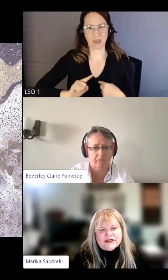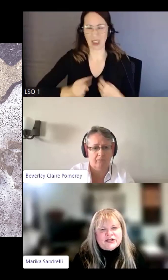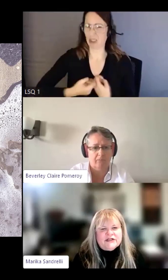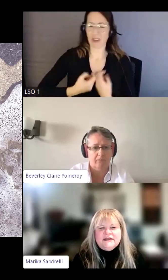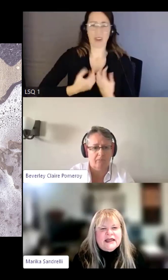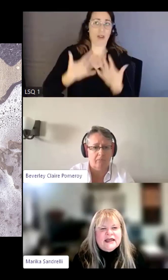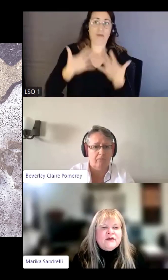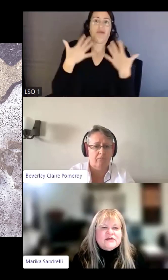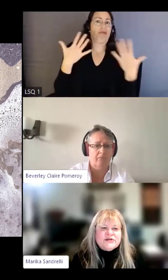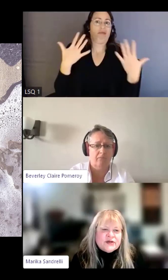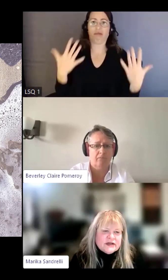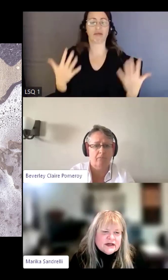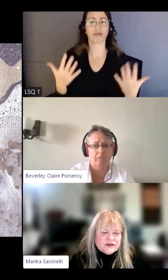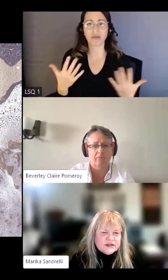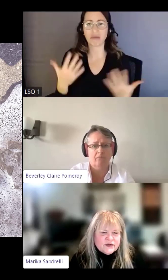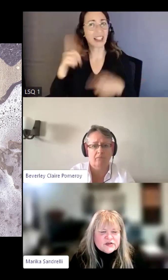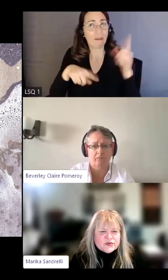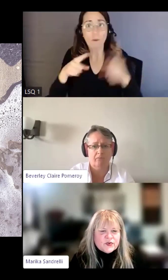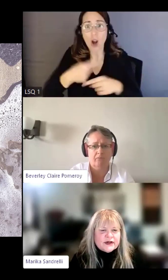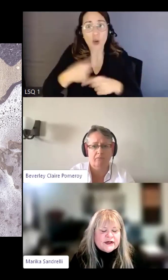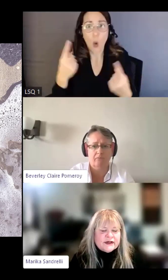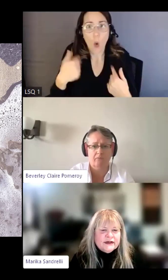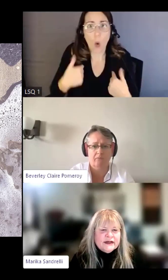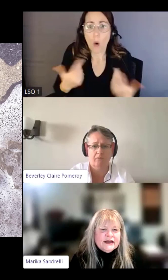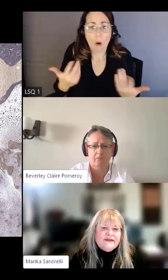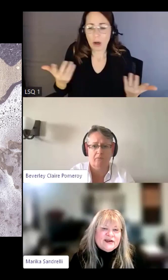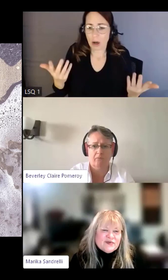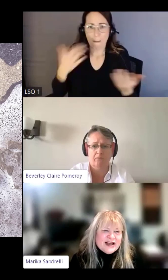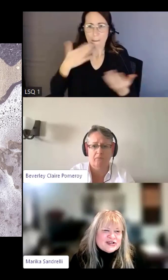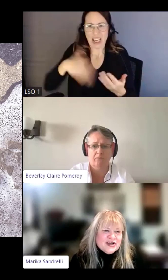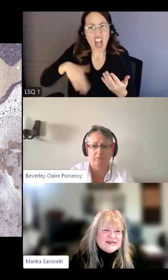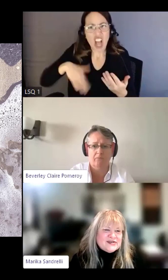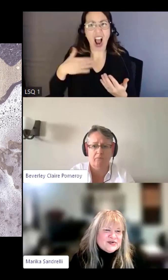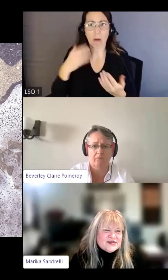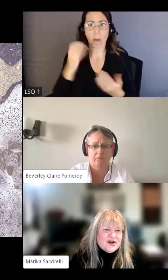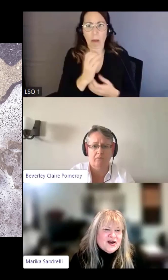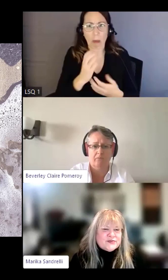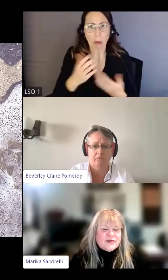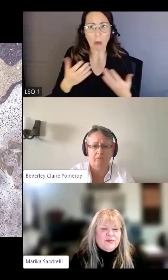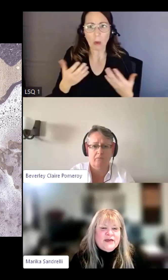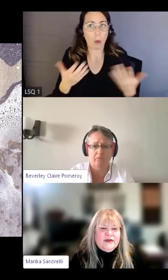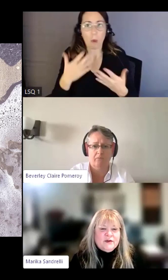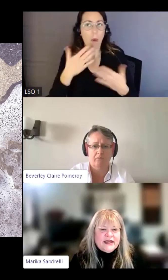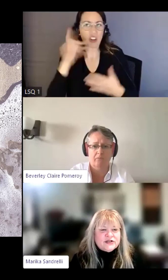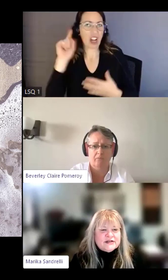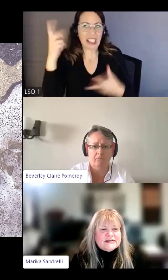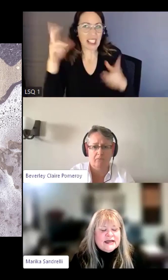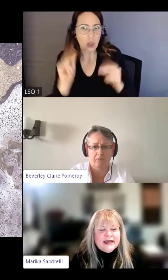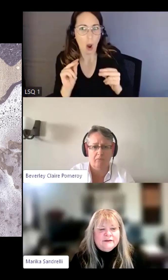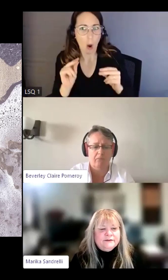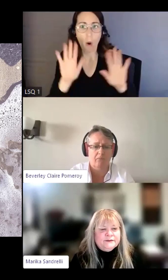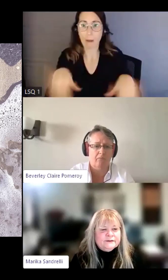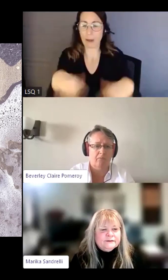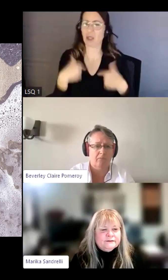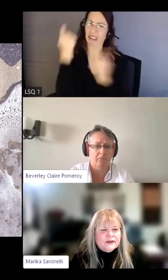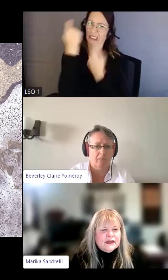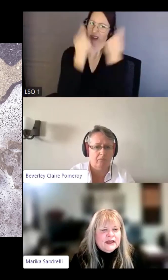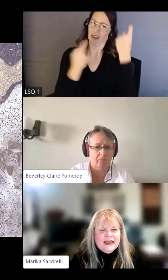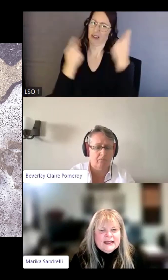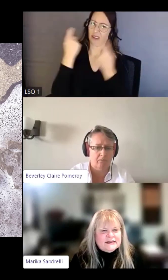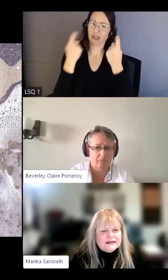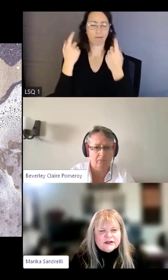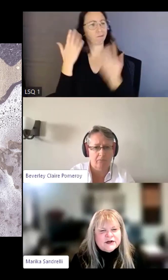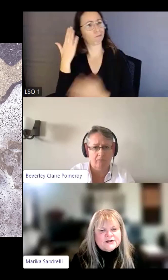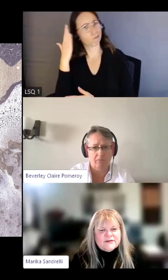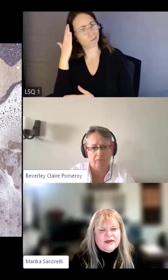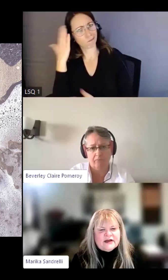méchante ou pas très sympathique envers quelqu'un et je me remettais en question. Je me demandais si j'étais suffisamment bonne pour faire ce travail. Mais en fait,